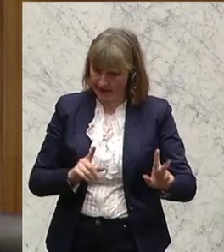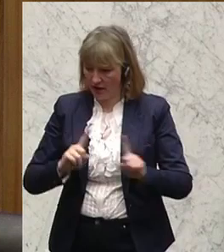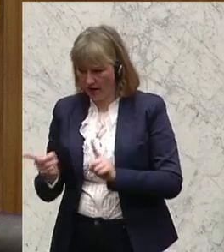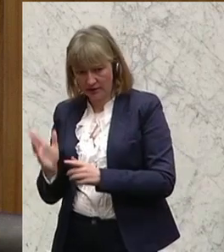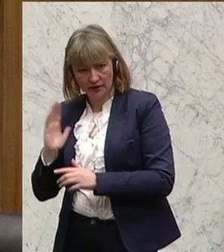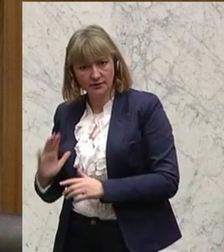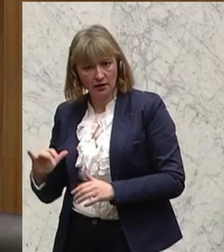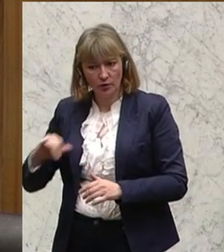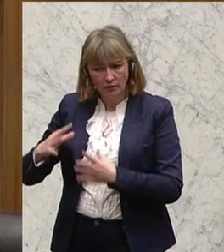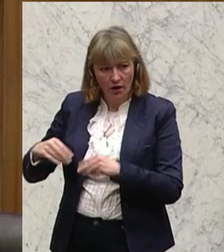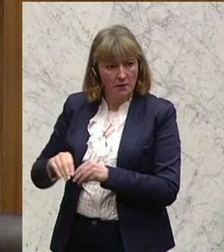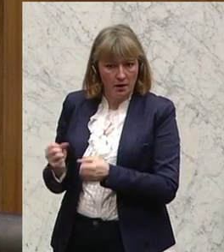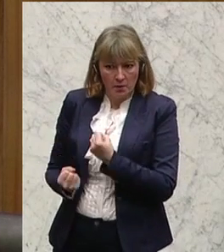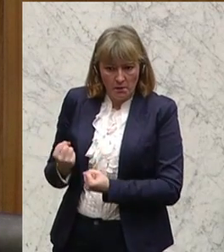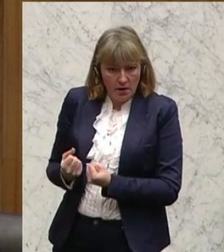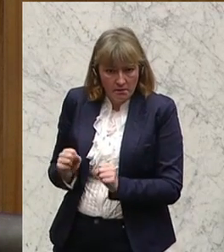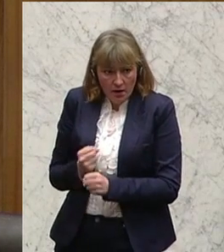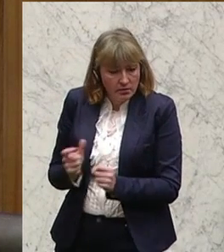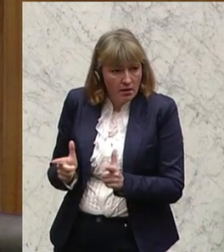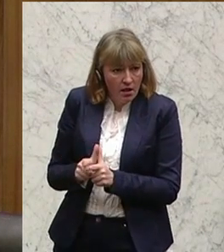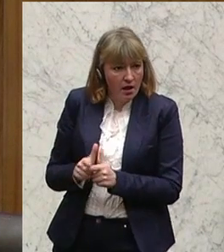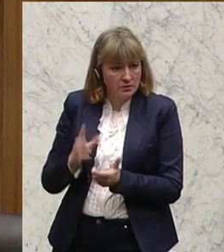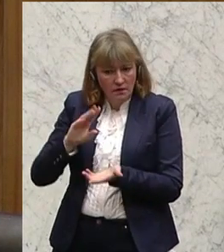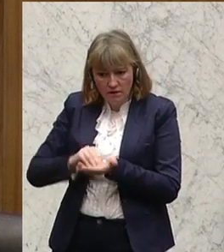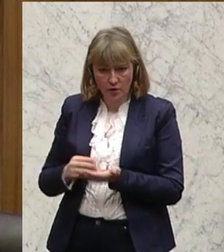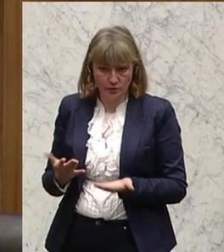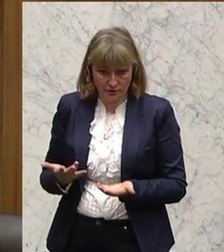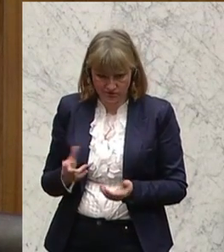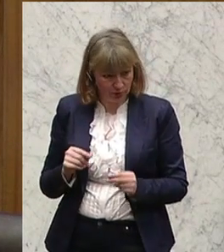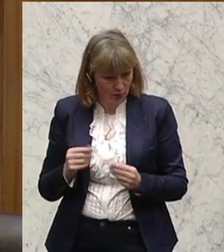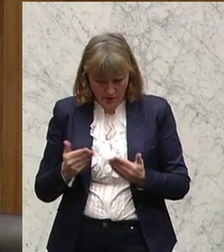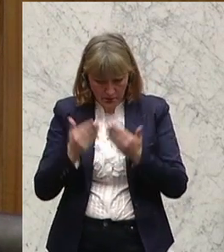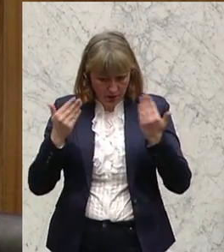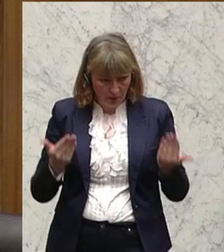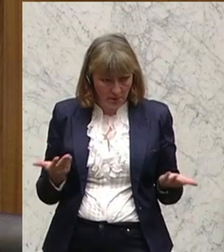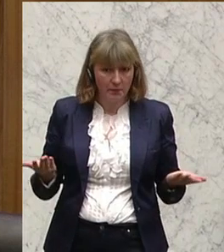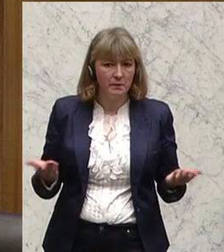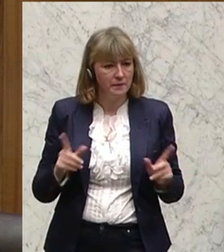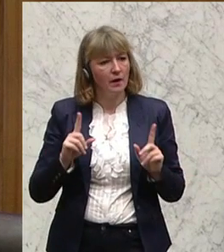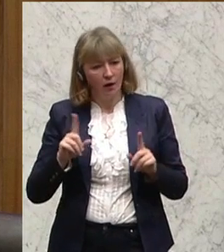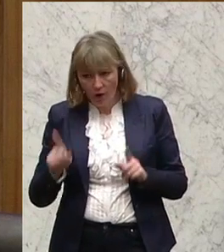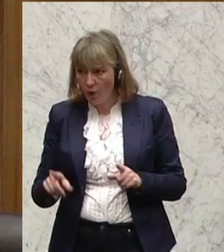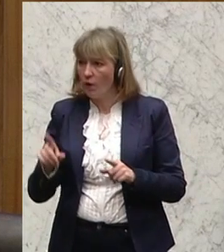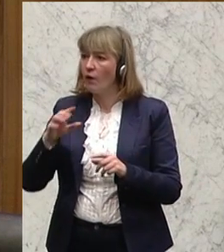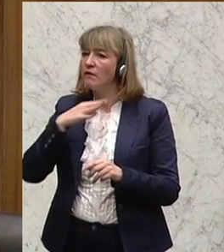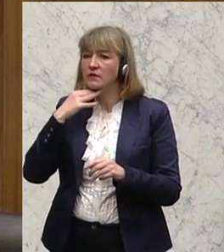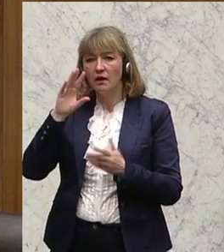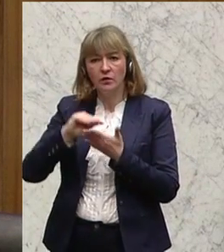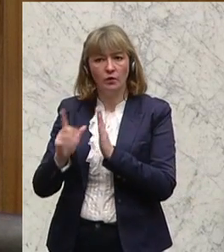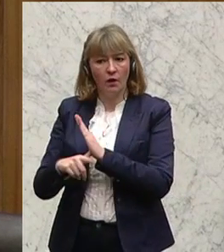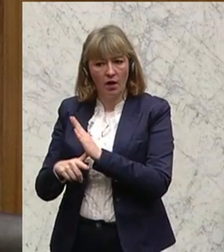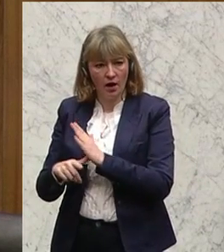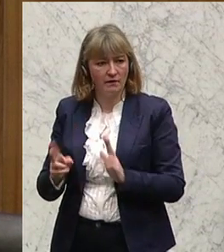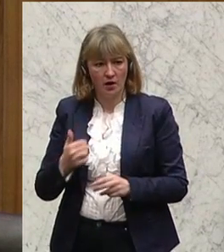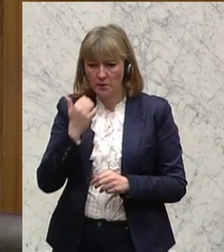Da haben Sie völlig recht, sich Wohnungen leisten zu können. Da stimmt was nicht. Auf der anderen Seite sind sicher viele Wohnungen leerstehend, weil einfach